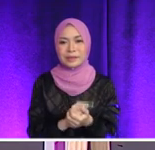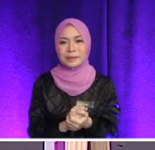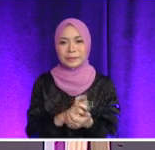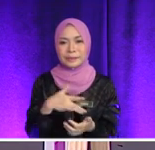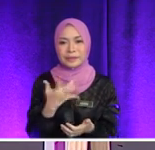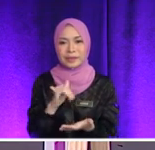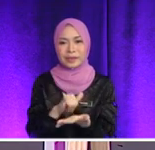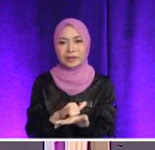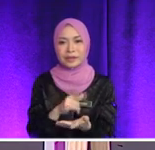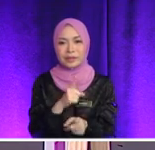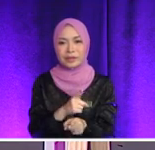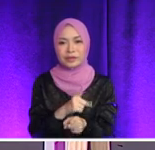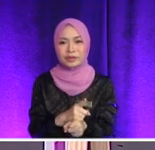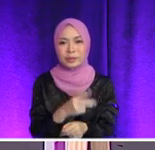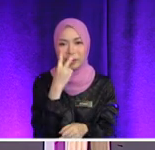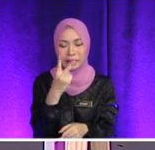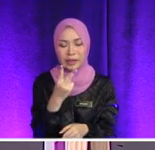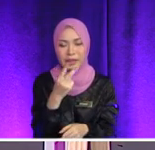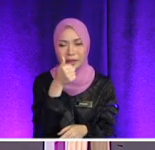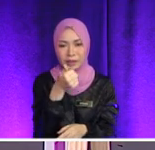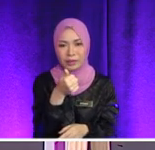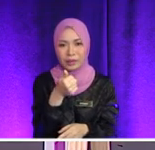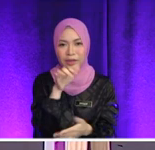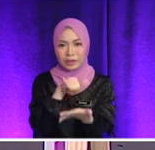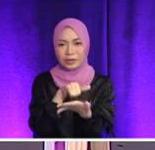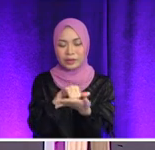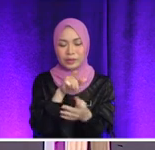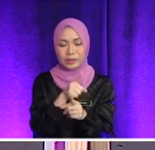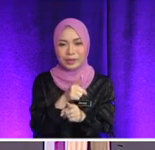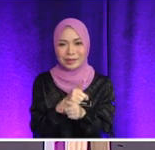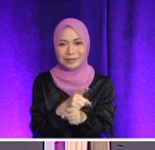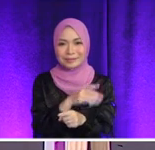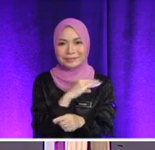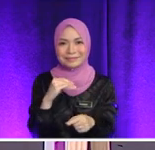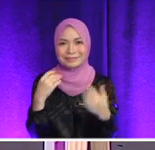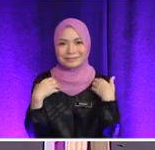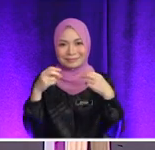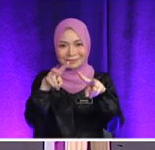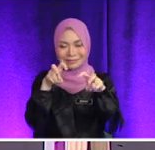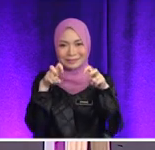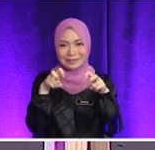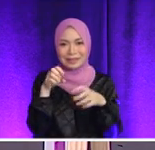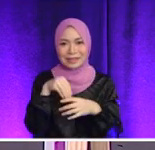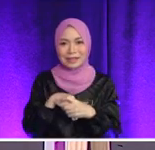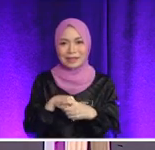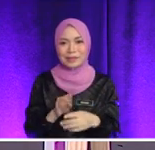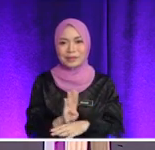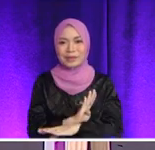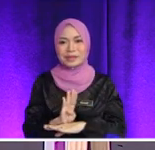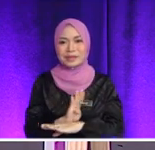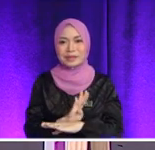kalau kita lihat tarikan Itu menyakiti nampak minumannya kita boleh menjadi pendapatan